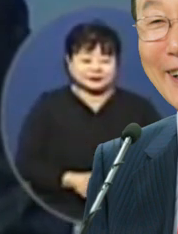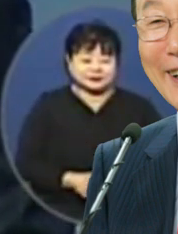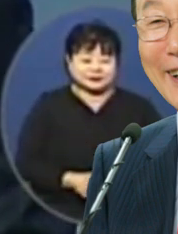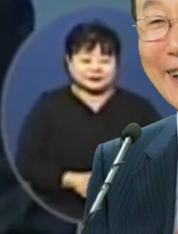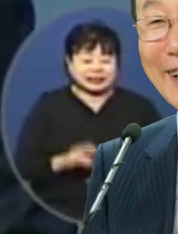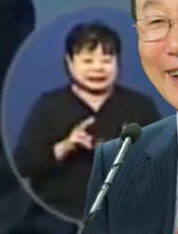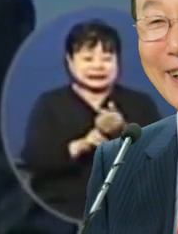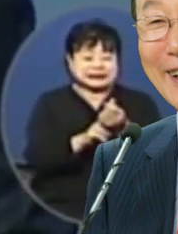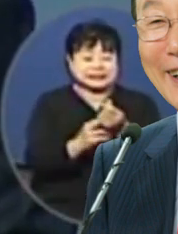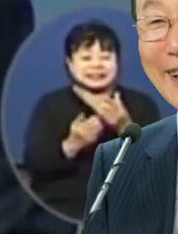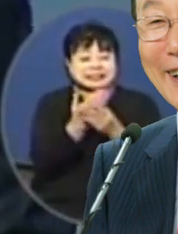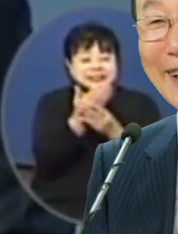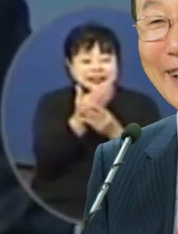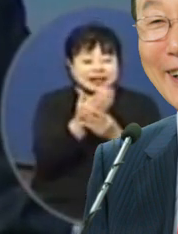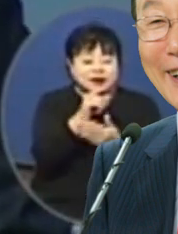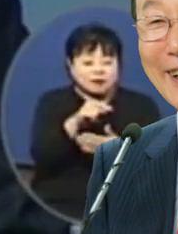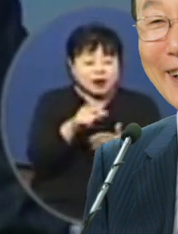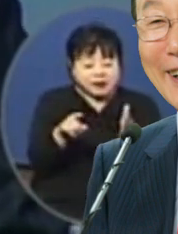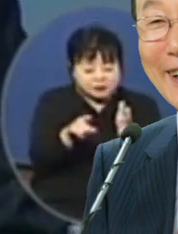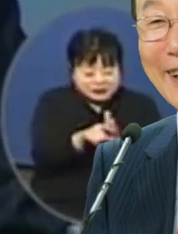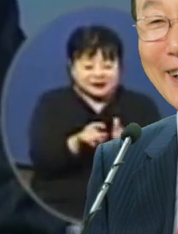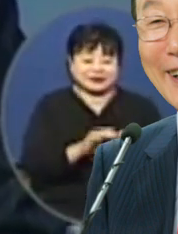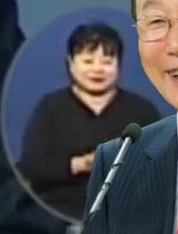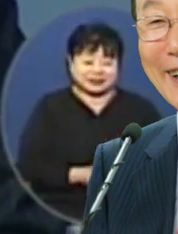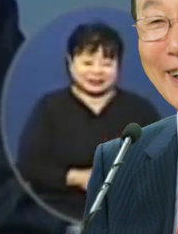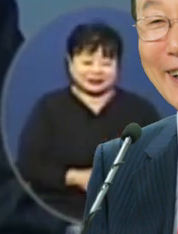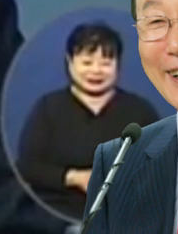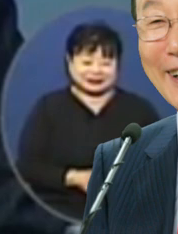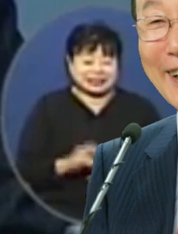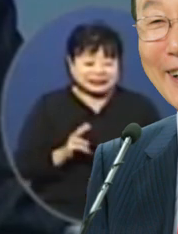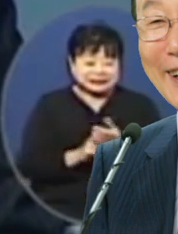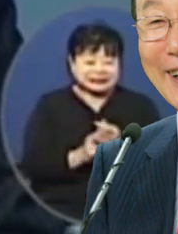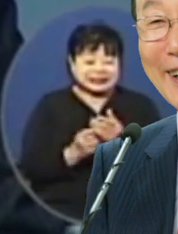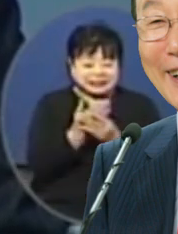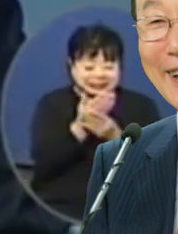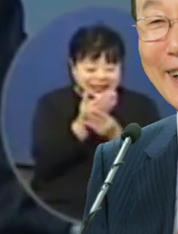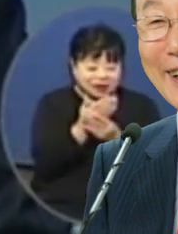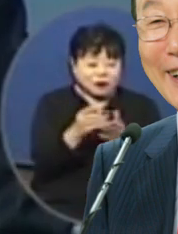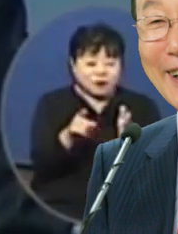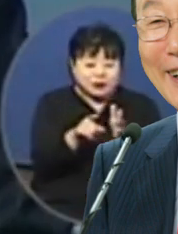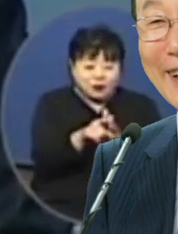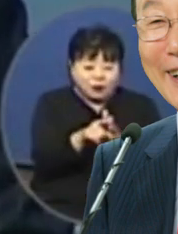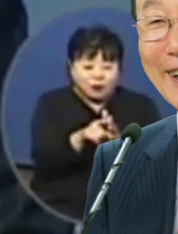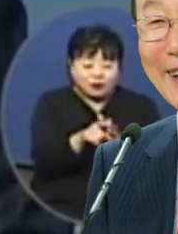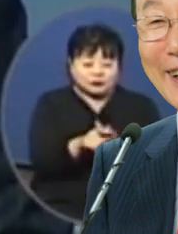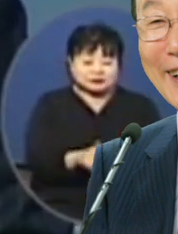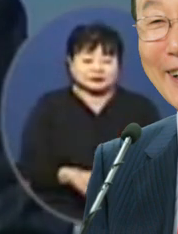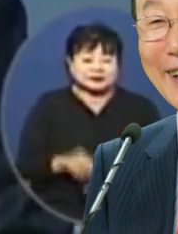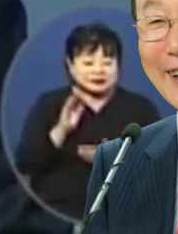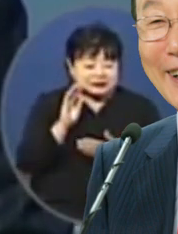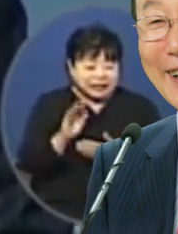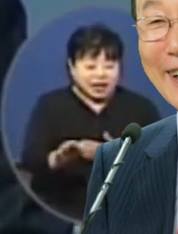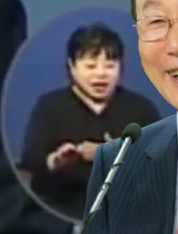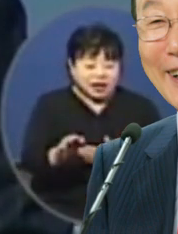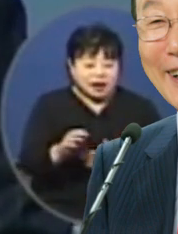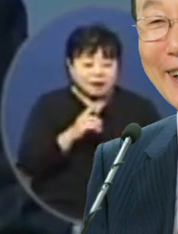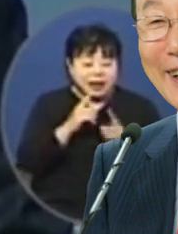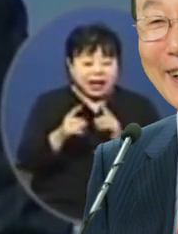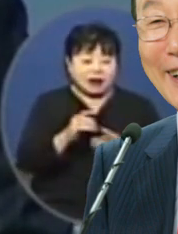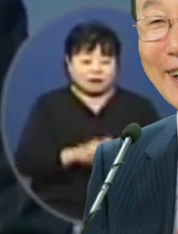그런 기적이 일어날 것을 마음에 믿습니다. 기적이 일어날 것을 믿고 그 다음